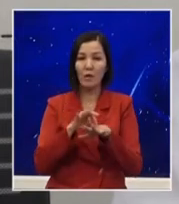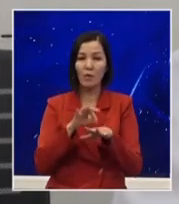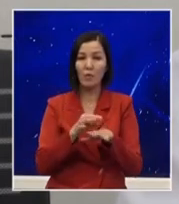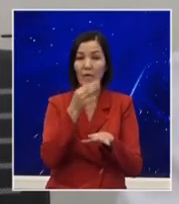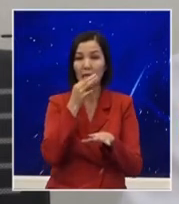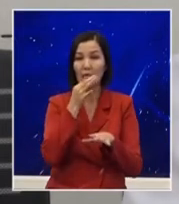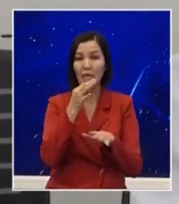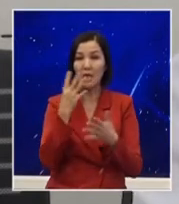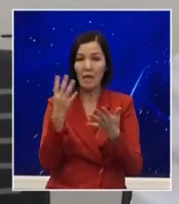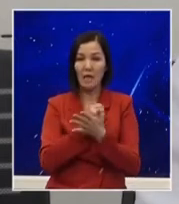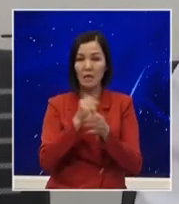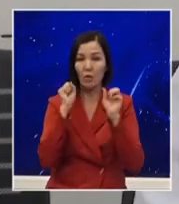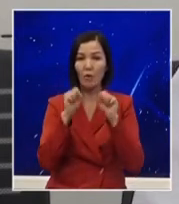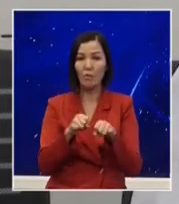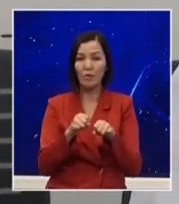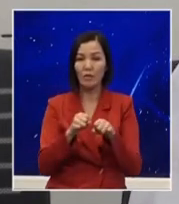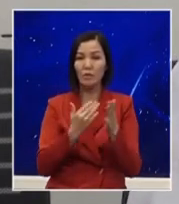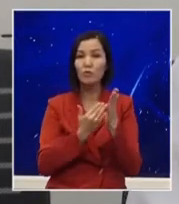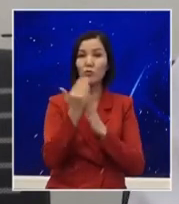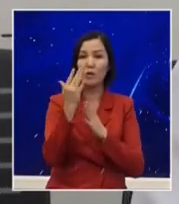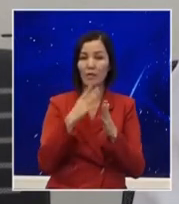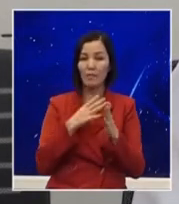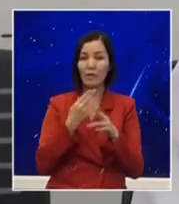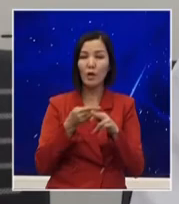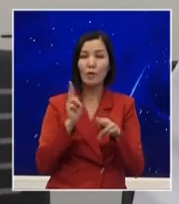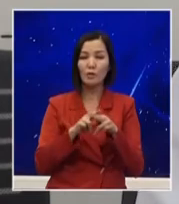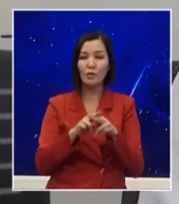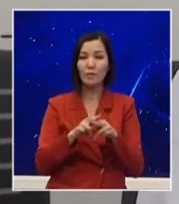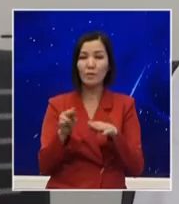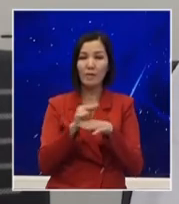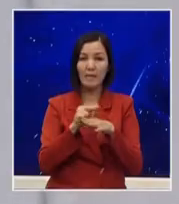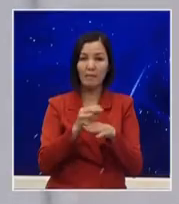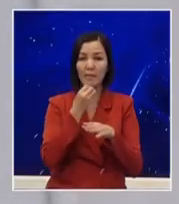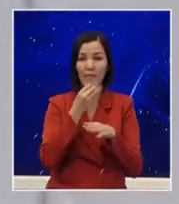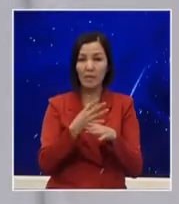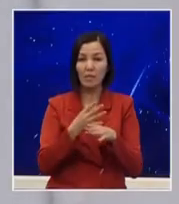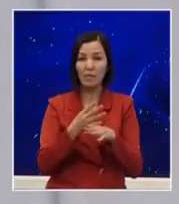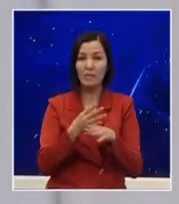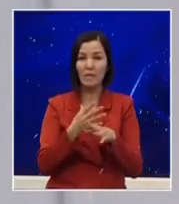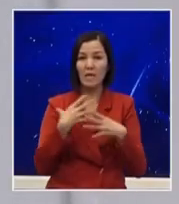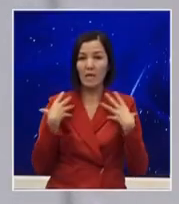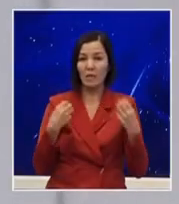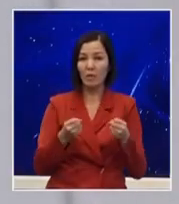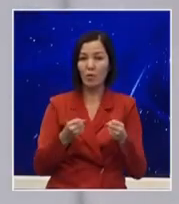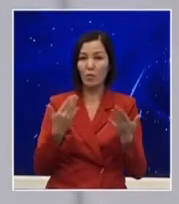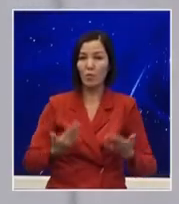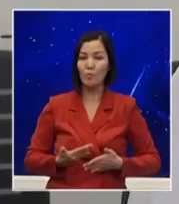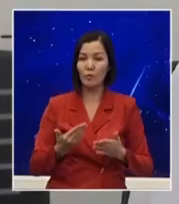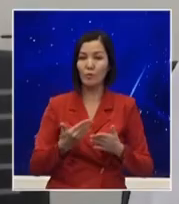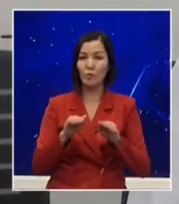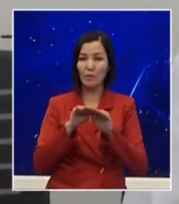ерте сатысында анықтауы жоғарылап келе жатыр. Сол себептен емнің де нәтижесі, науқастардың өмір сүру көрсеткіші